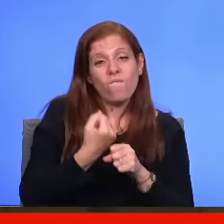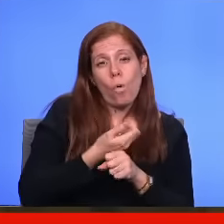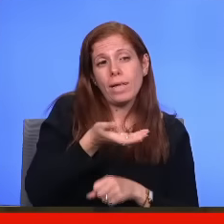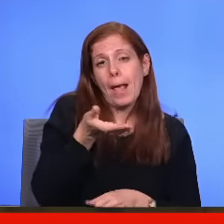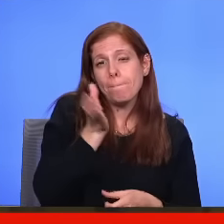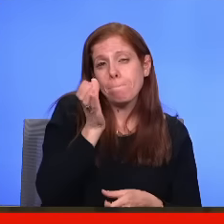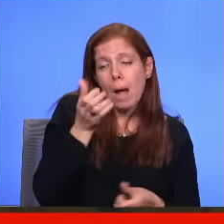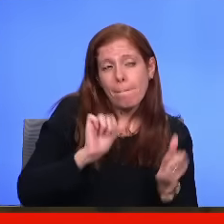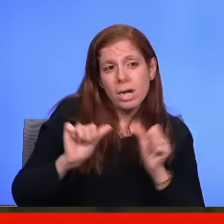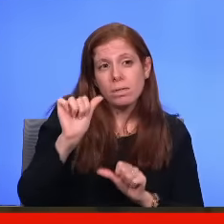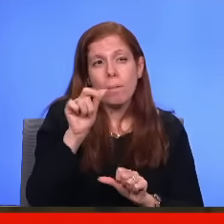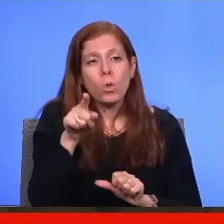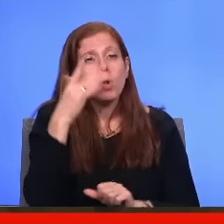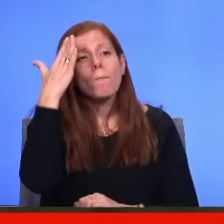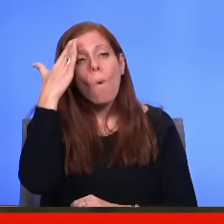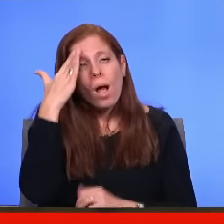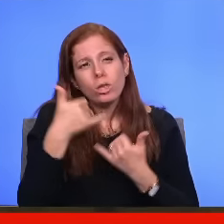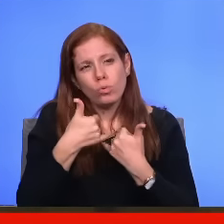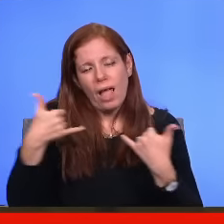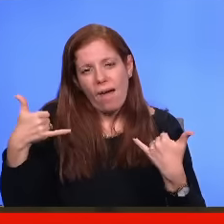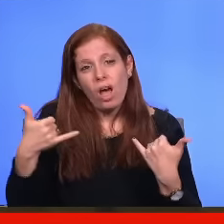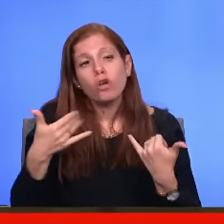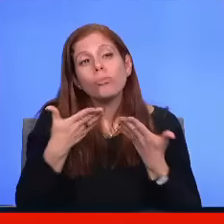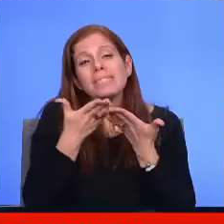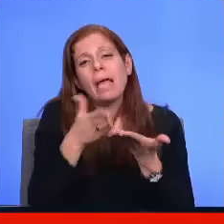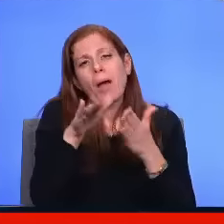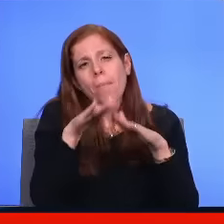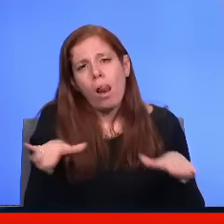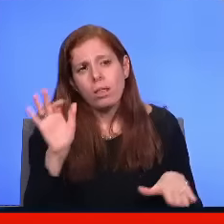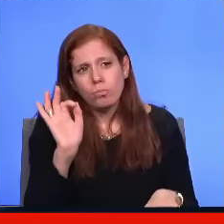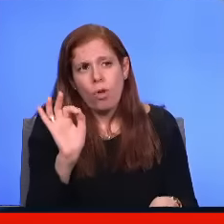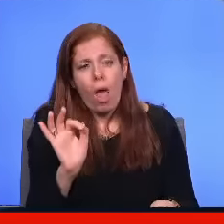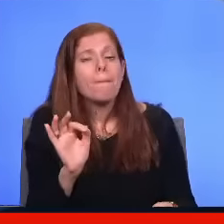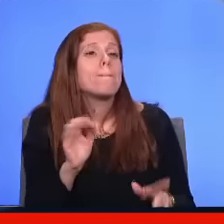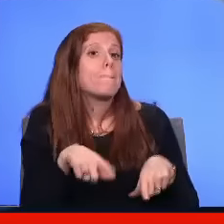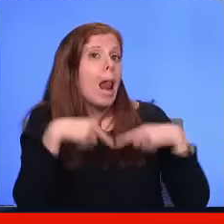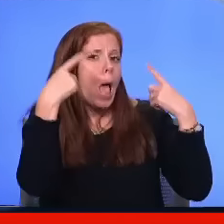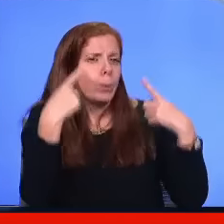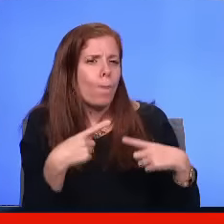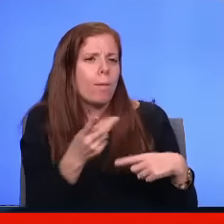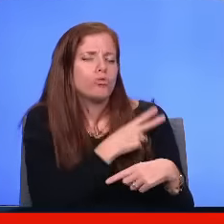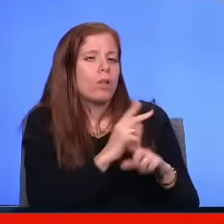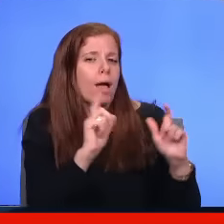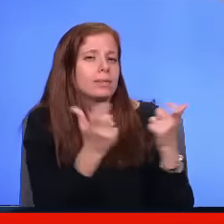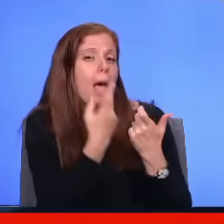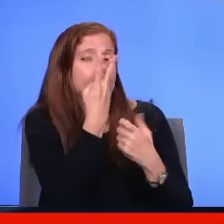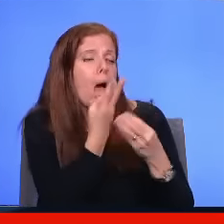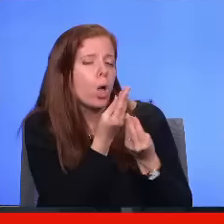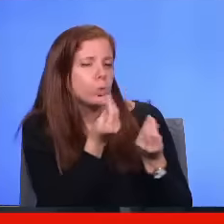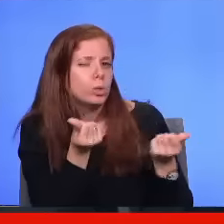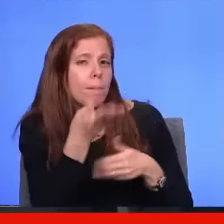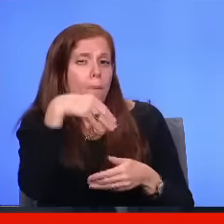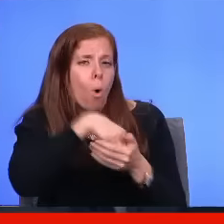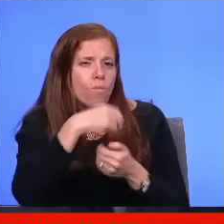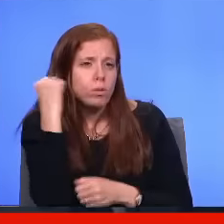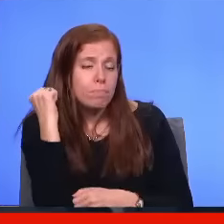לשירותי הרווחה בקריית טה שמסייעים כעת גם לילדיה במהלך היום עצרה המשטרה ארבעה חשודים במעורבות ברצח